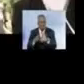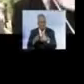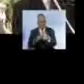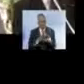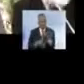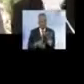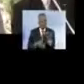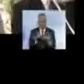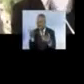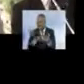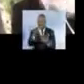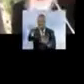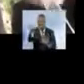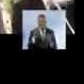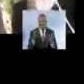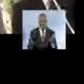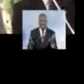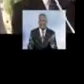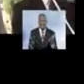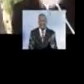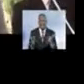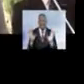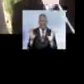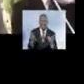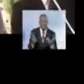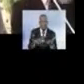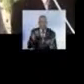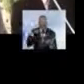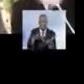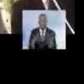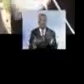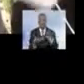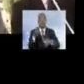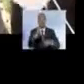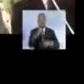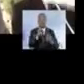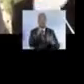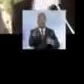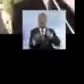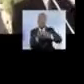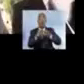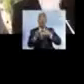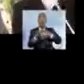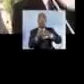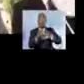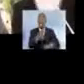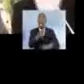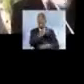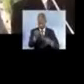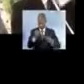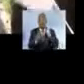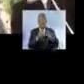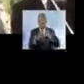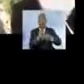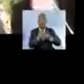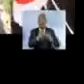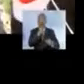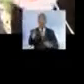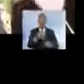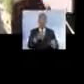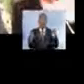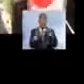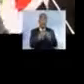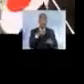la sécurité de ses populations par la modernisation de la gestion des stocks et la